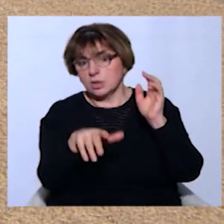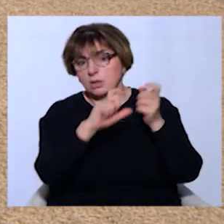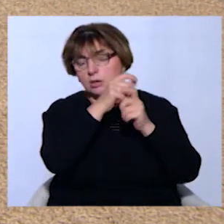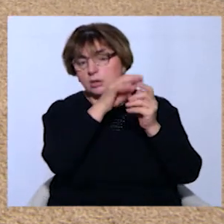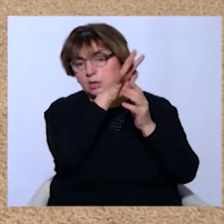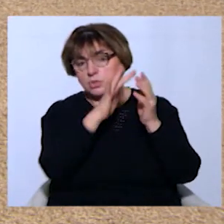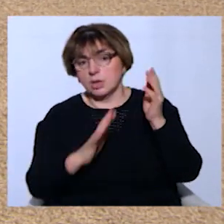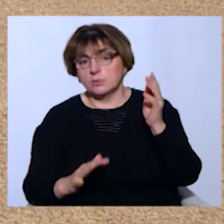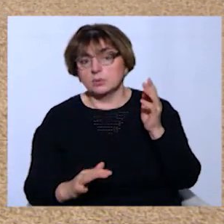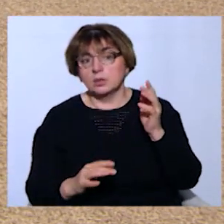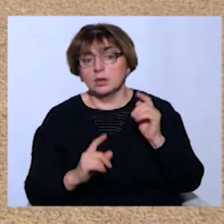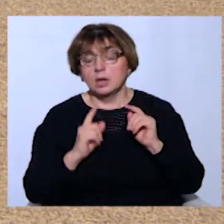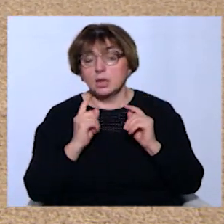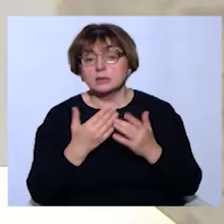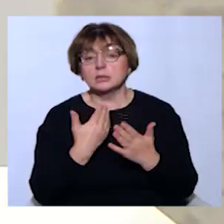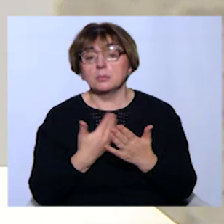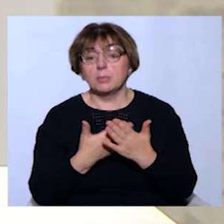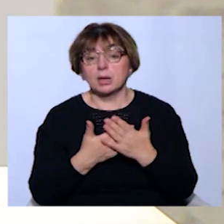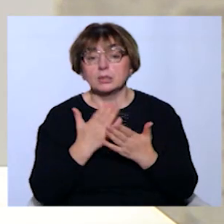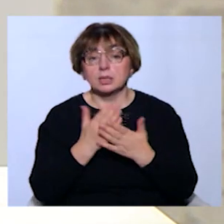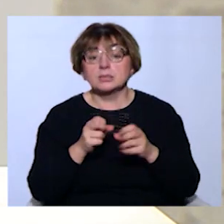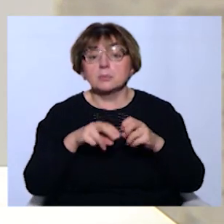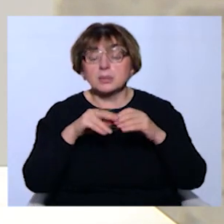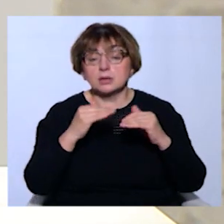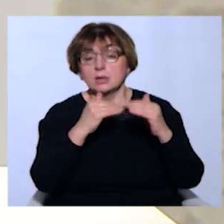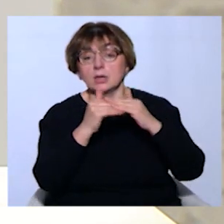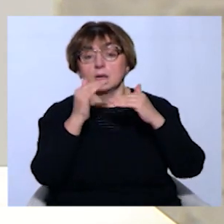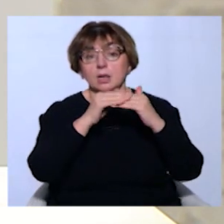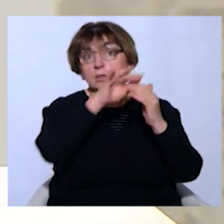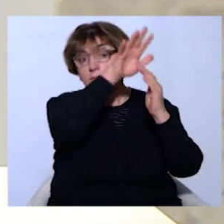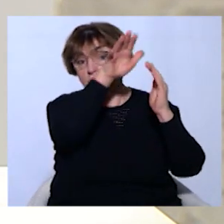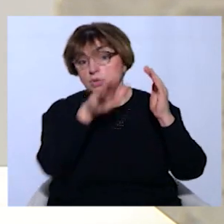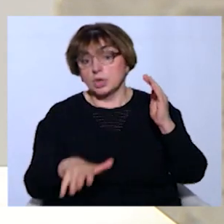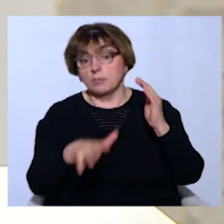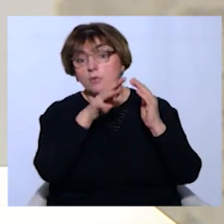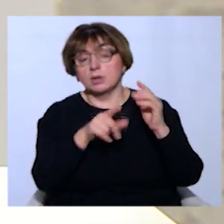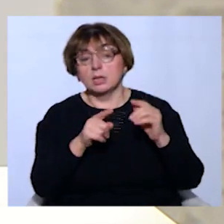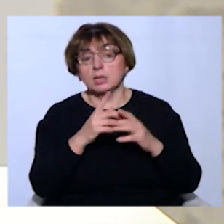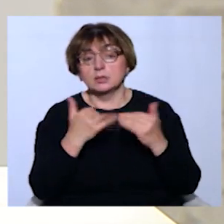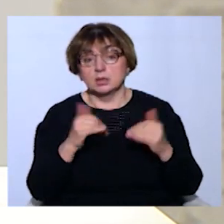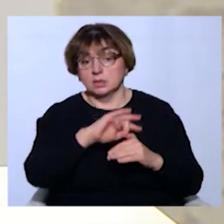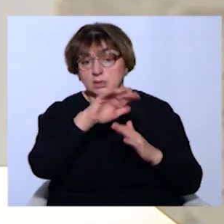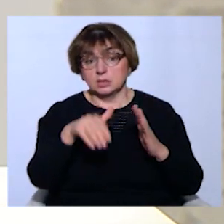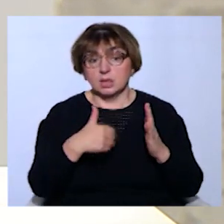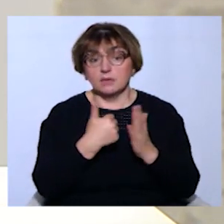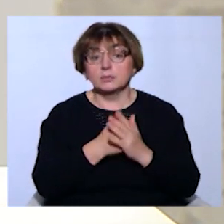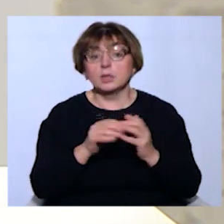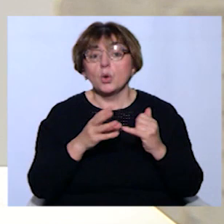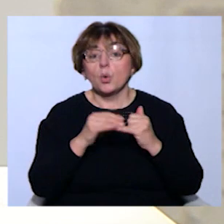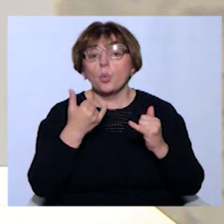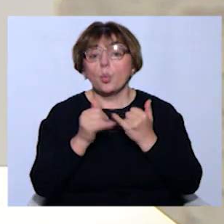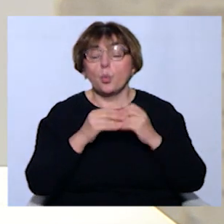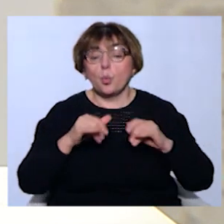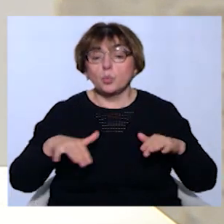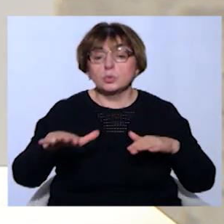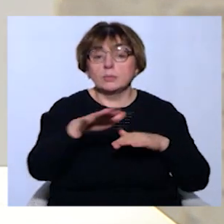ნამსხვრევებისაც. აი ერთ-ერთი მაგალითი ასეთი ქანების ესეთი დამსხვრევისა არის უბრალოდ დღევანდელი ჩვენი უდაბნოები.